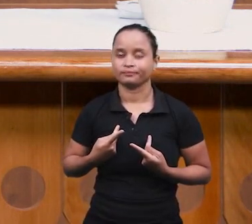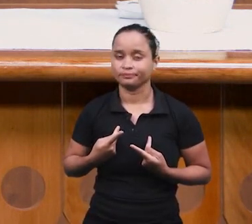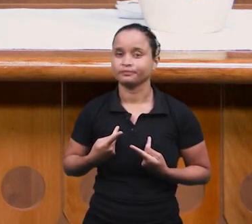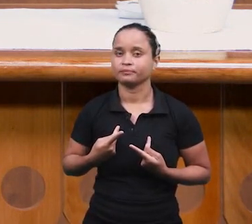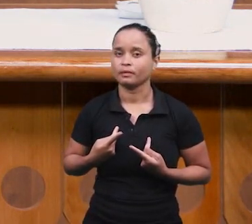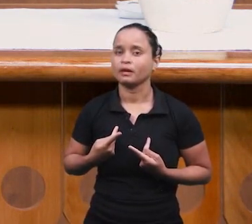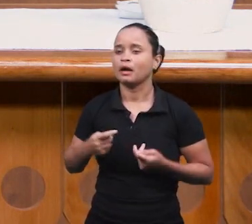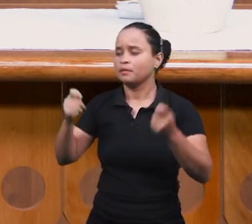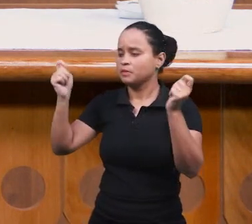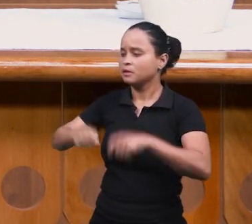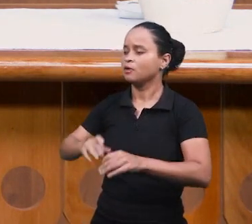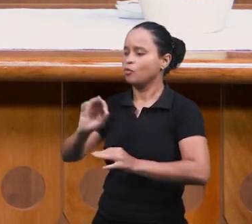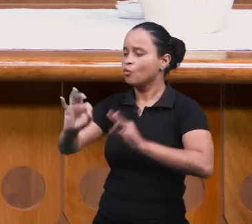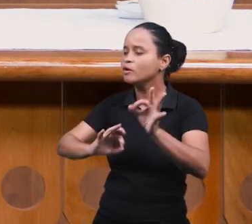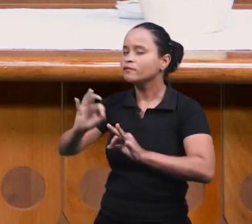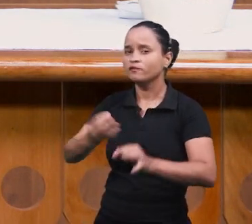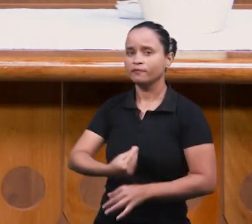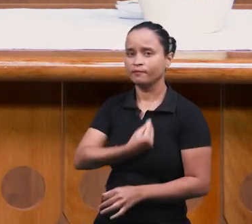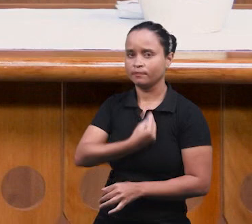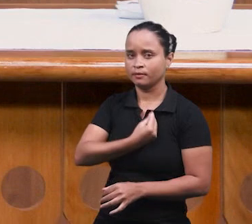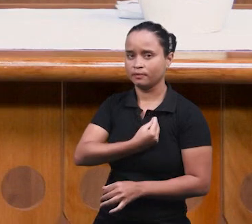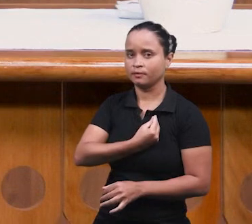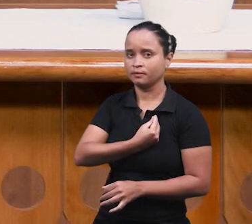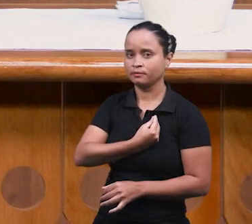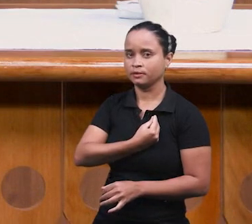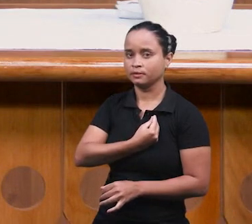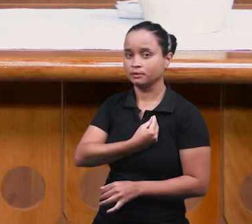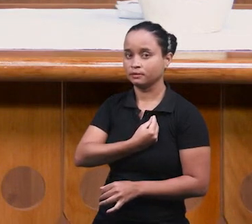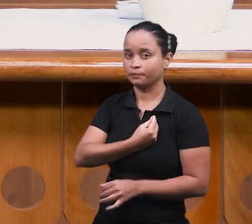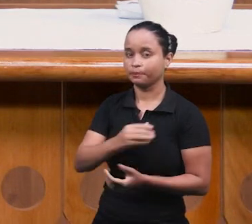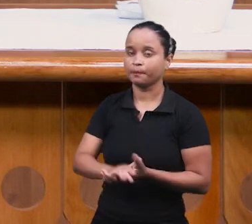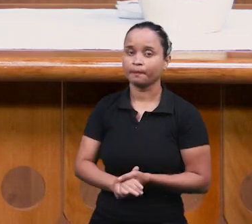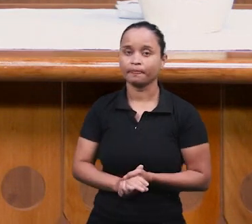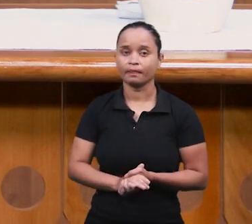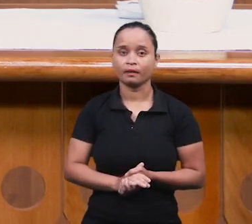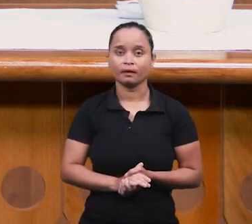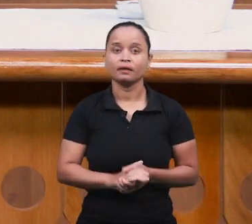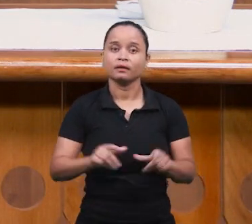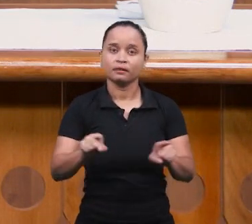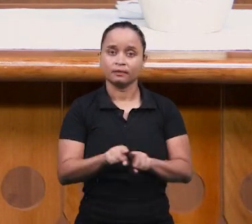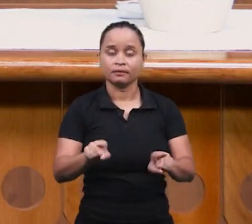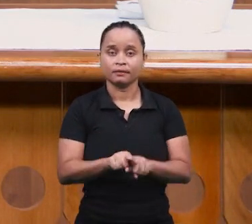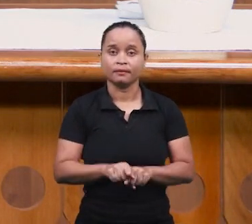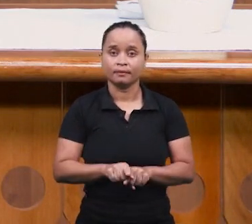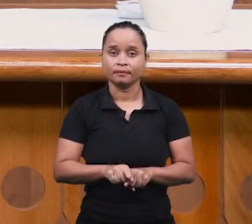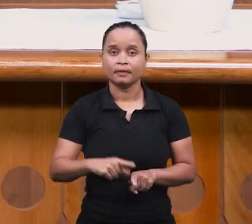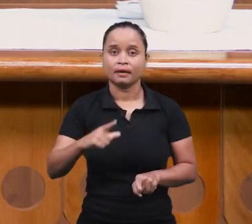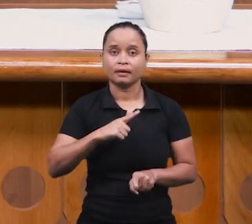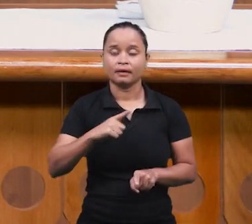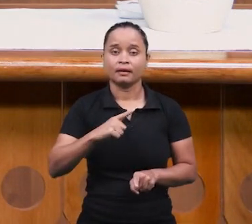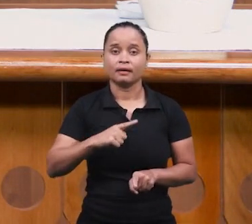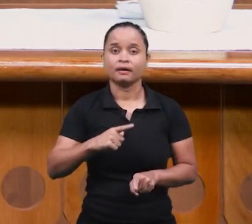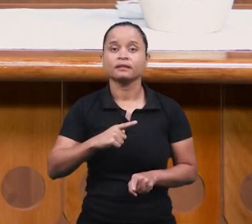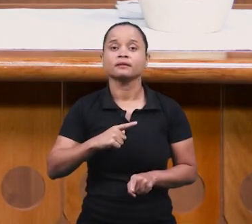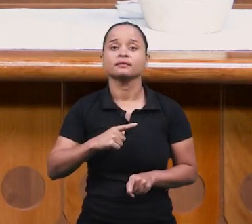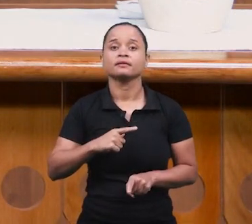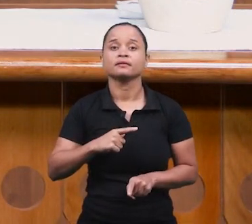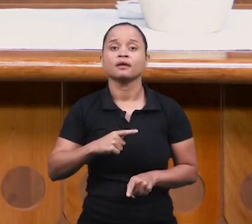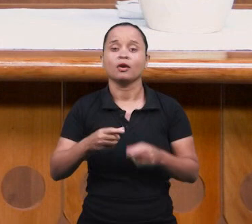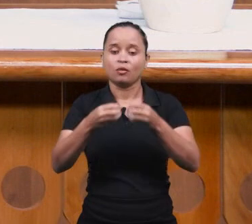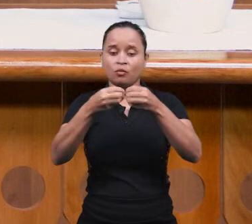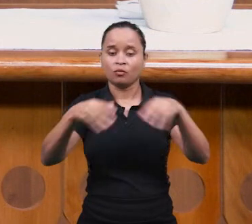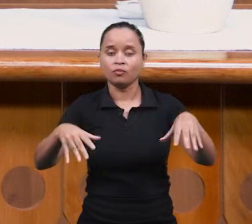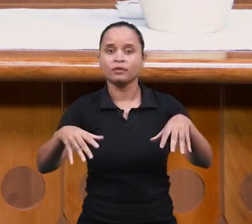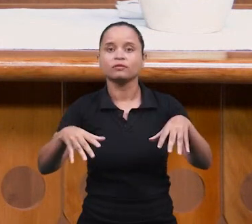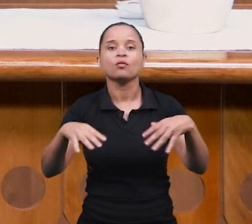qu'il puisse mettre en ordre sa vie devant le Seigneur. Et du jugement quand il parle de la mort. Donc la parole nous